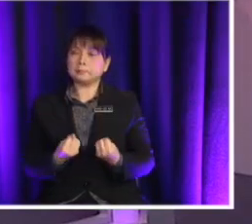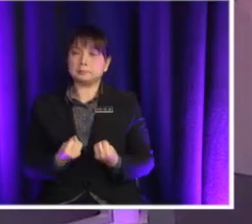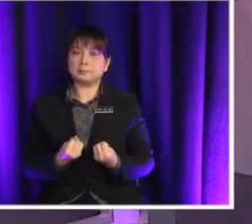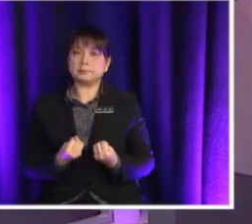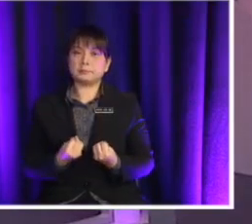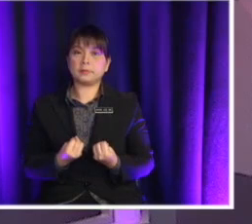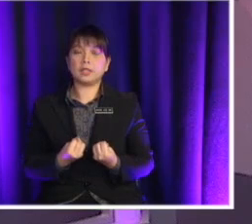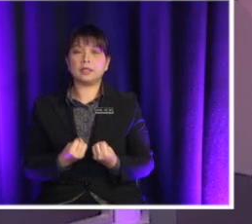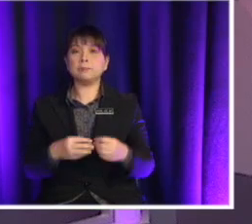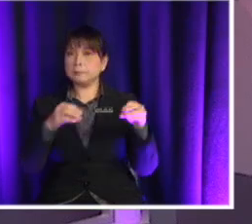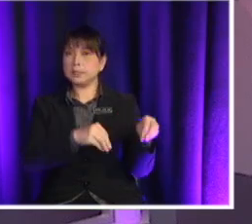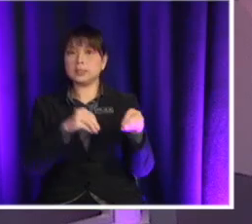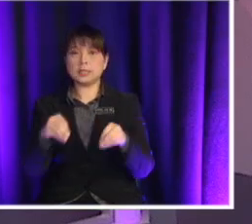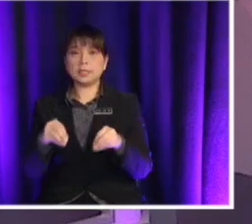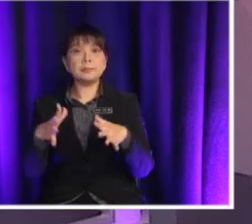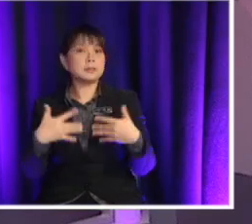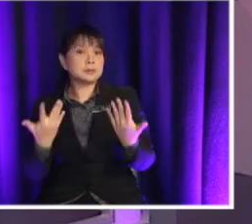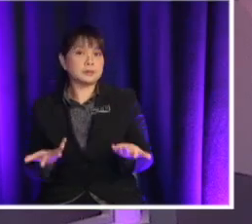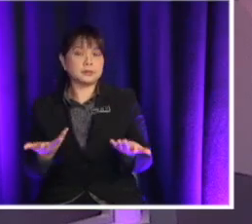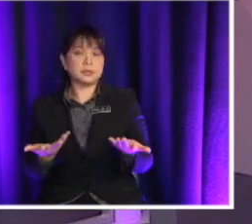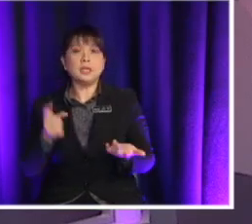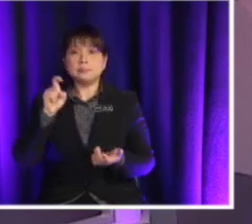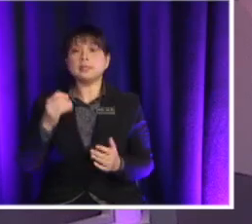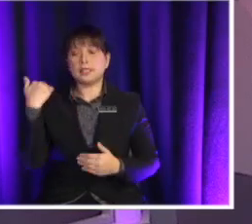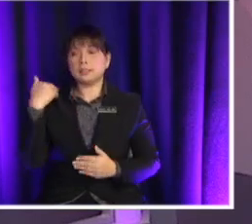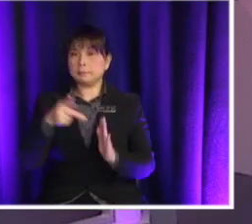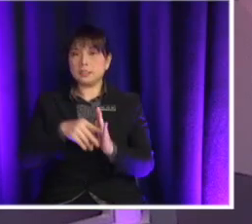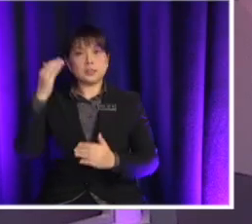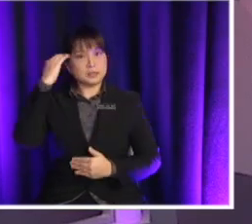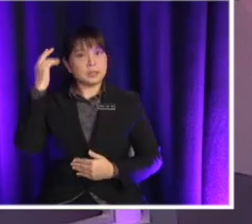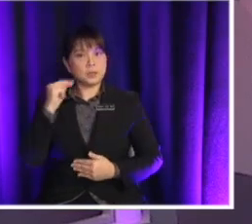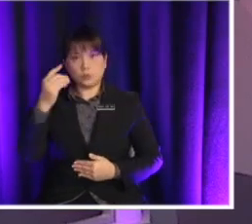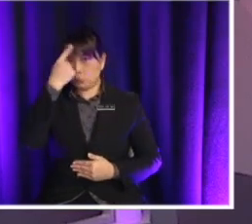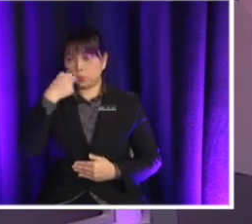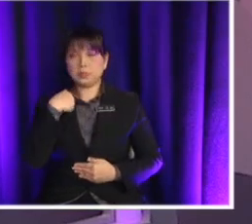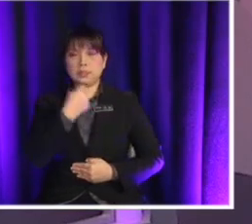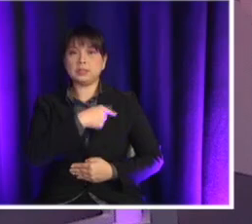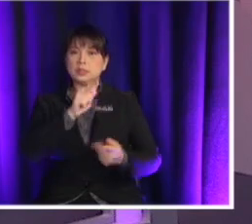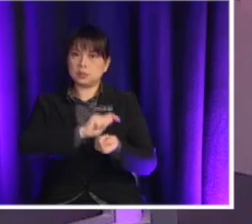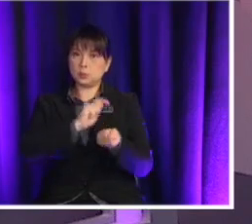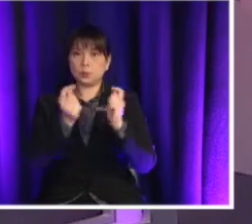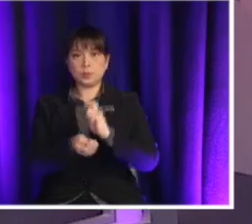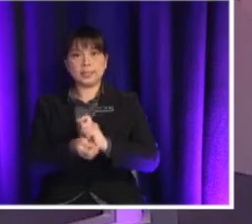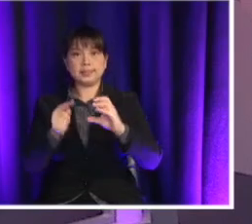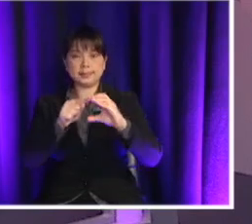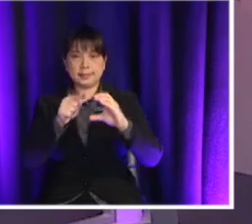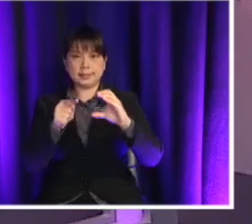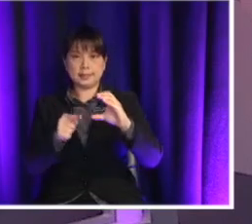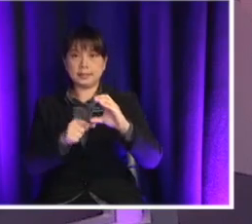nak transfer tadi? Kita mesti ada pengetahuan untuk kita tukarkan litar skematik